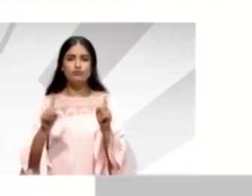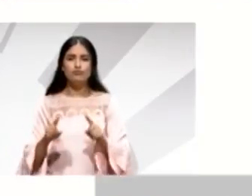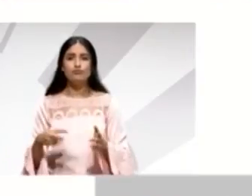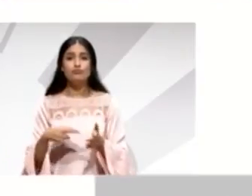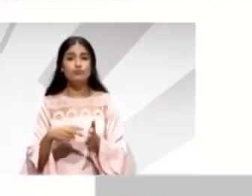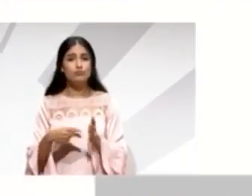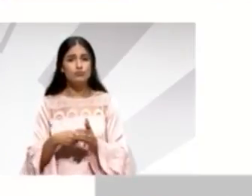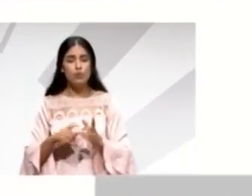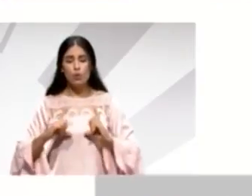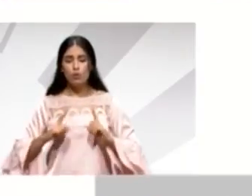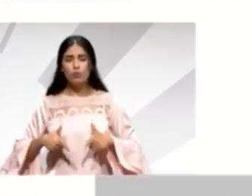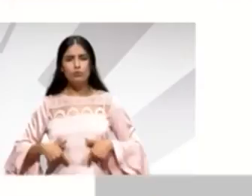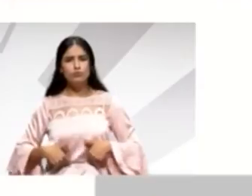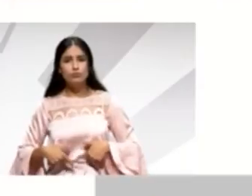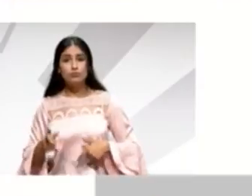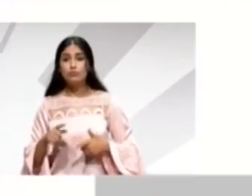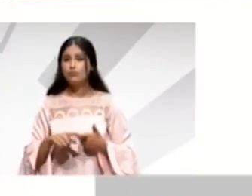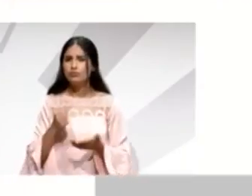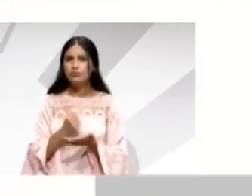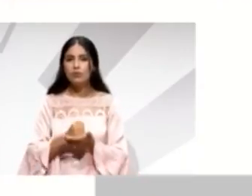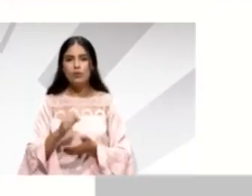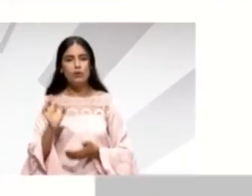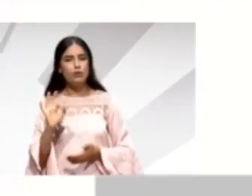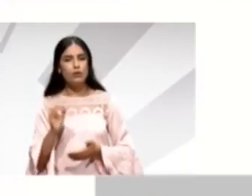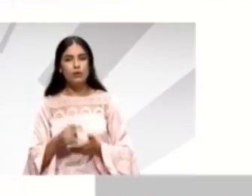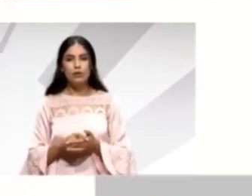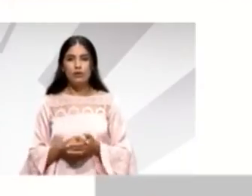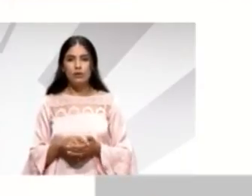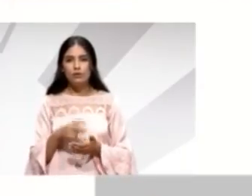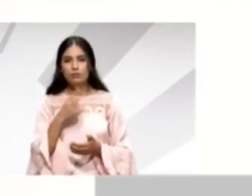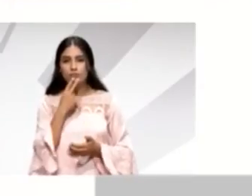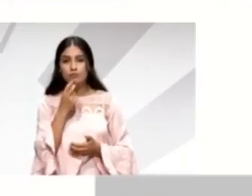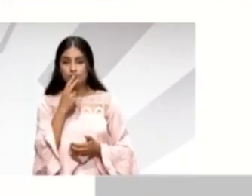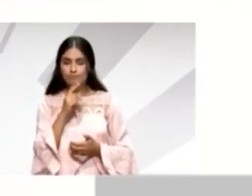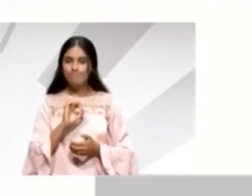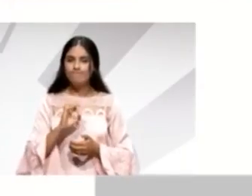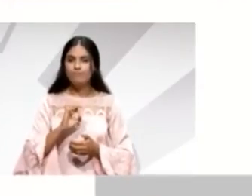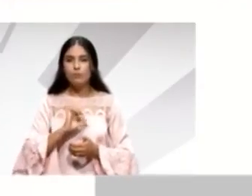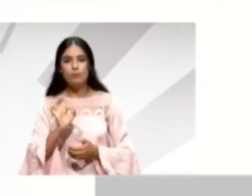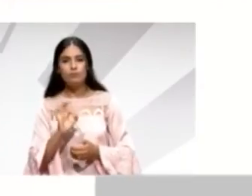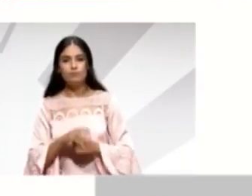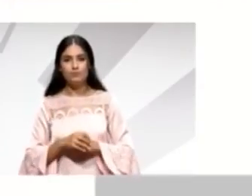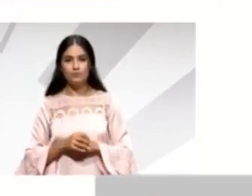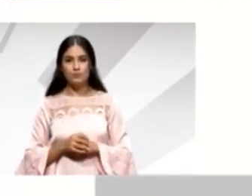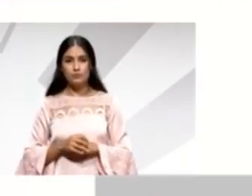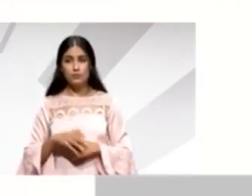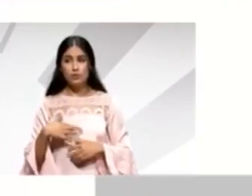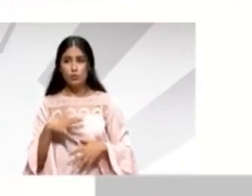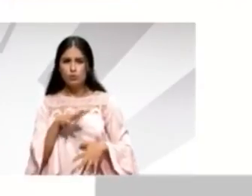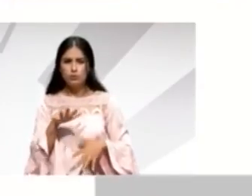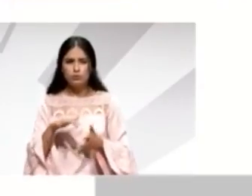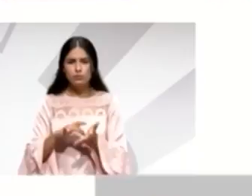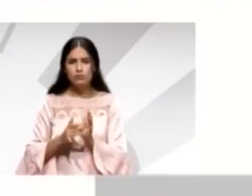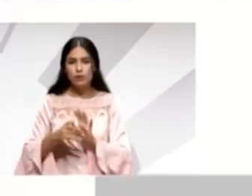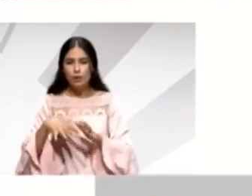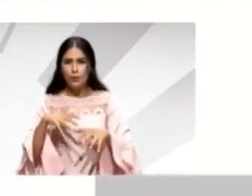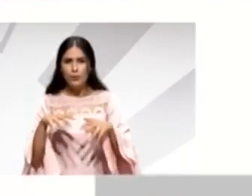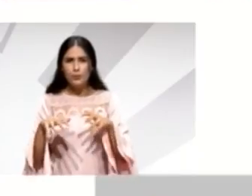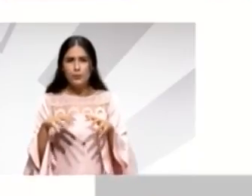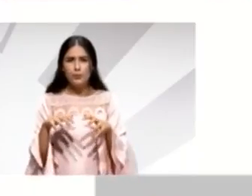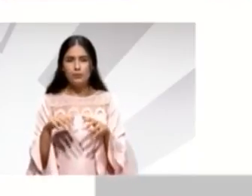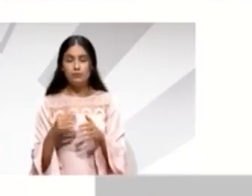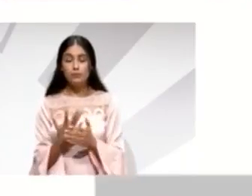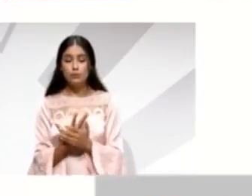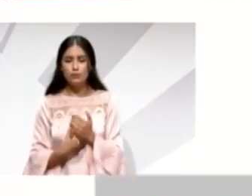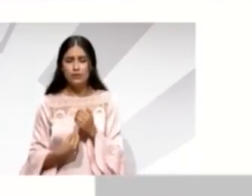ولا حتى بوسطه عمل الامن ما قال حد الحد لكن او لينا خايفين وقت اللي الدنيا ولكن ما اخذنا